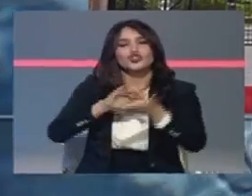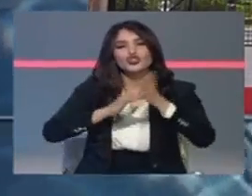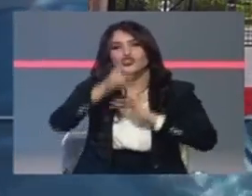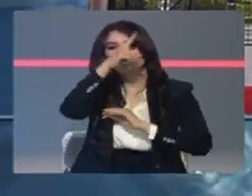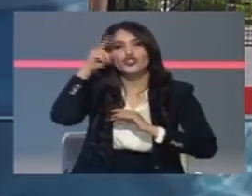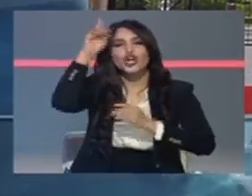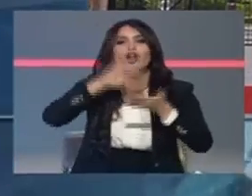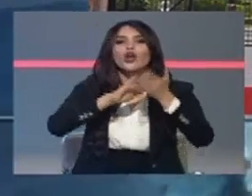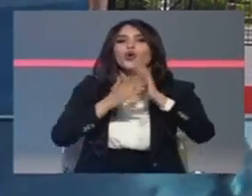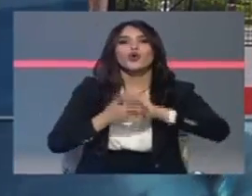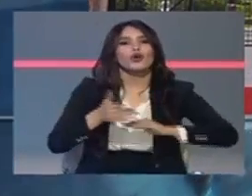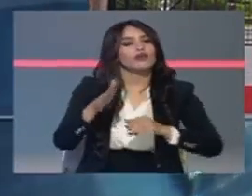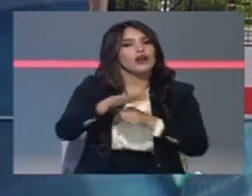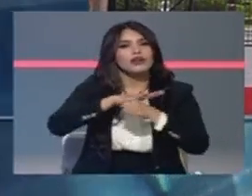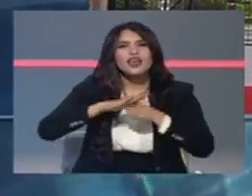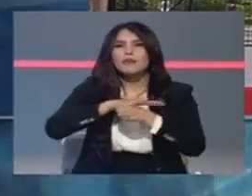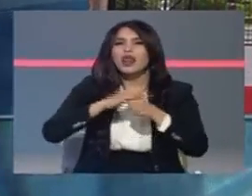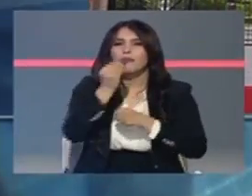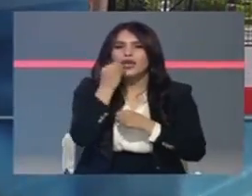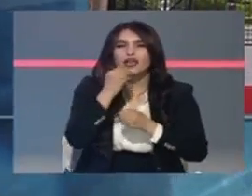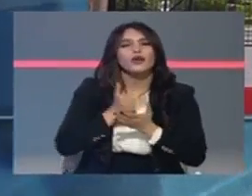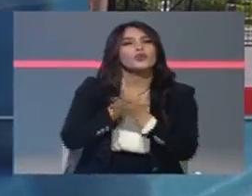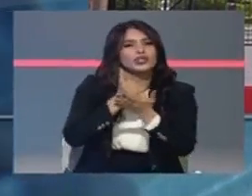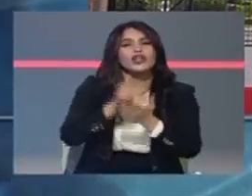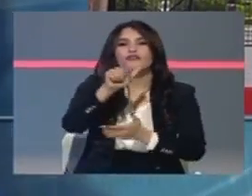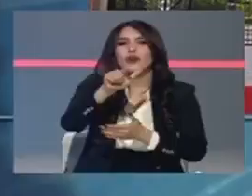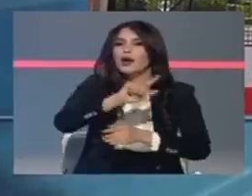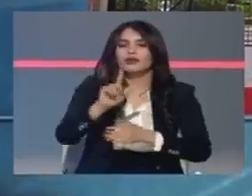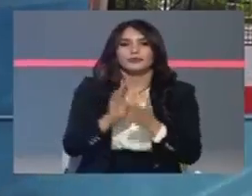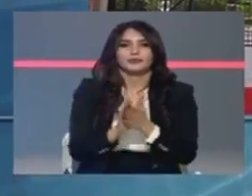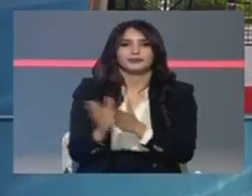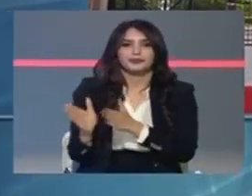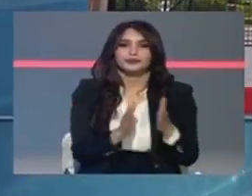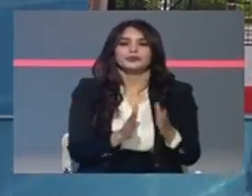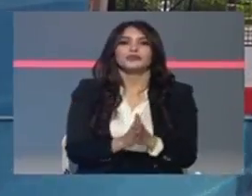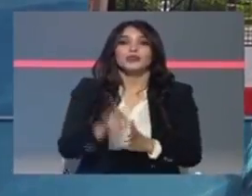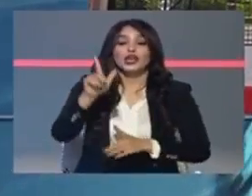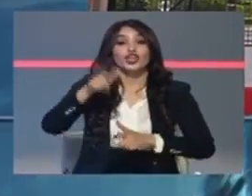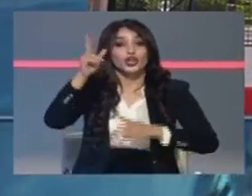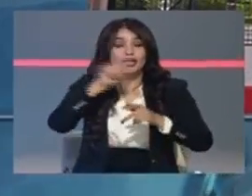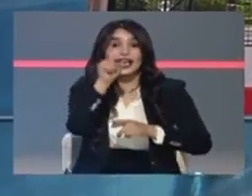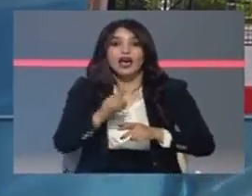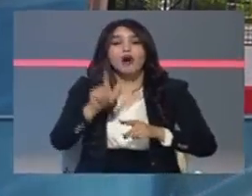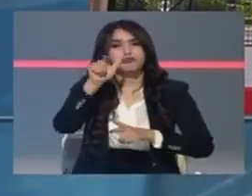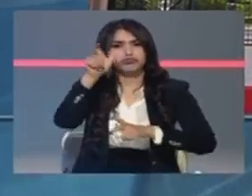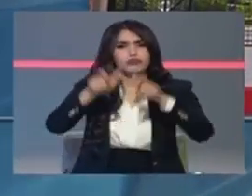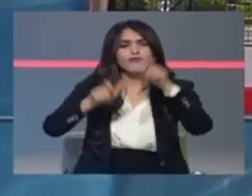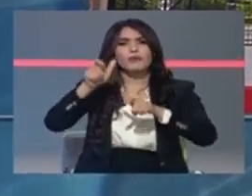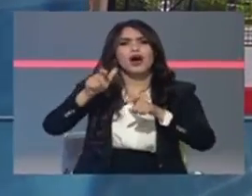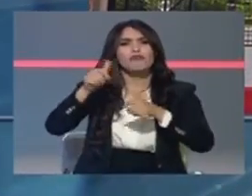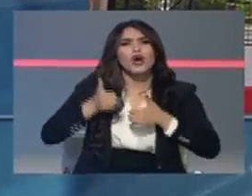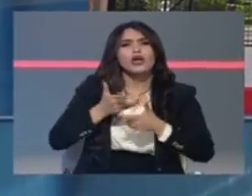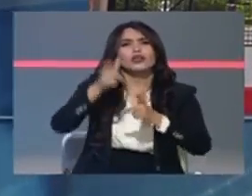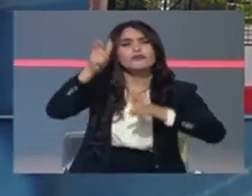حتى حد يبقى في حاجة إن شاء الله إلى يكون محتاج يعني. طيب عدد من التونسيين ما زالوا عالقين في الخارج،